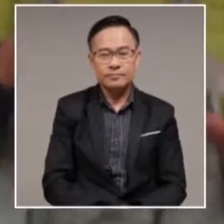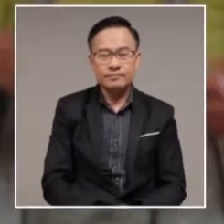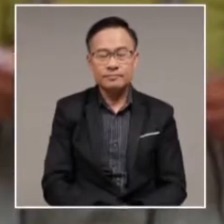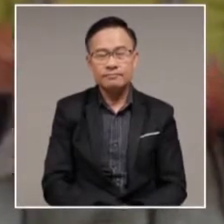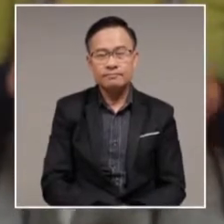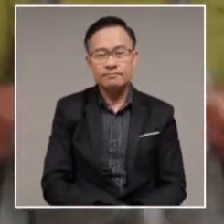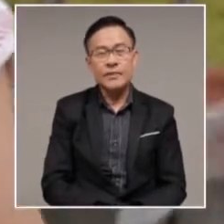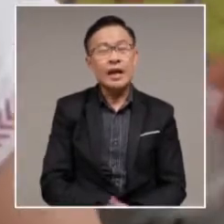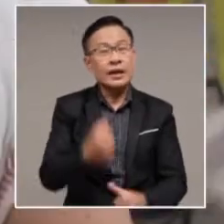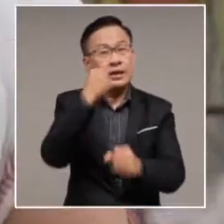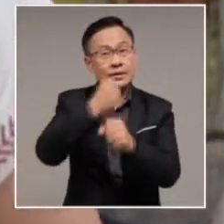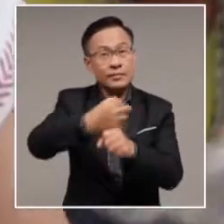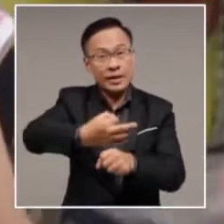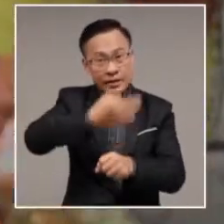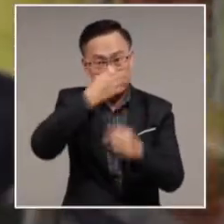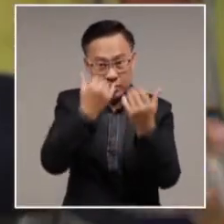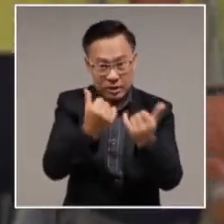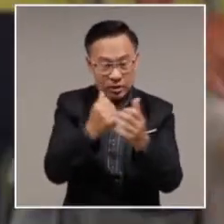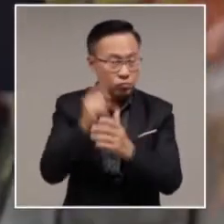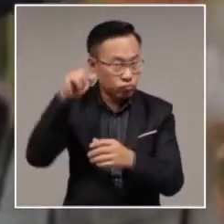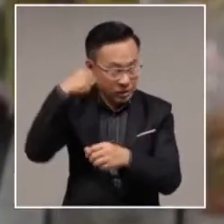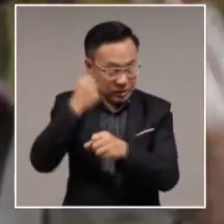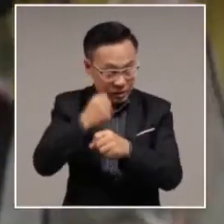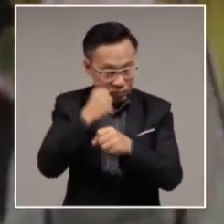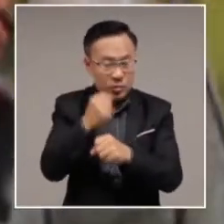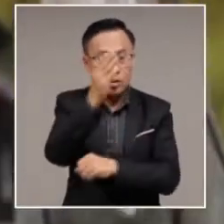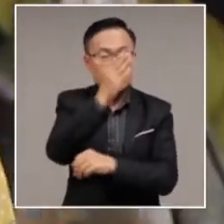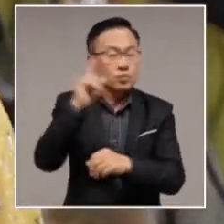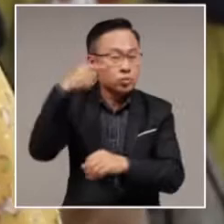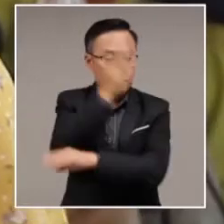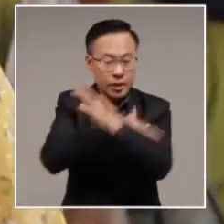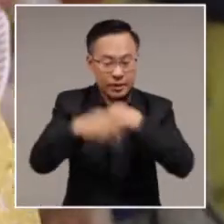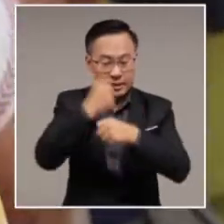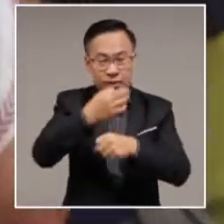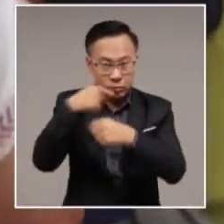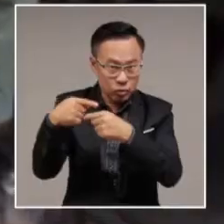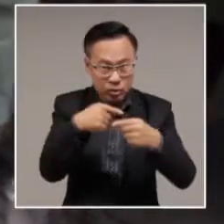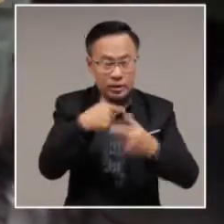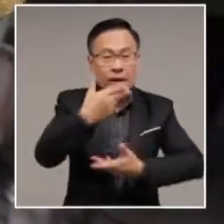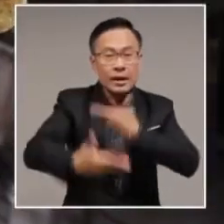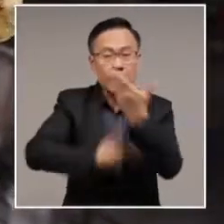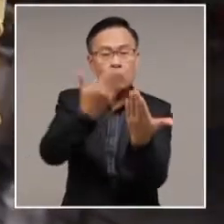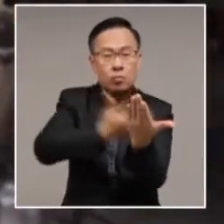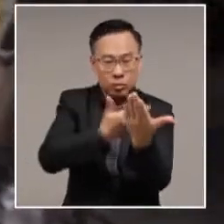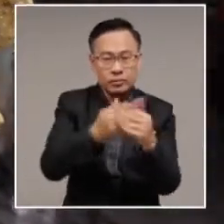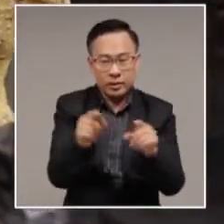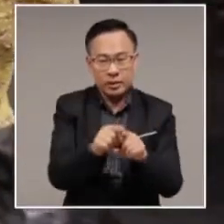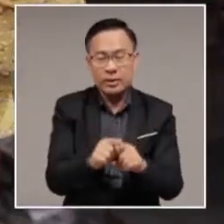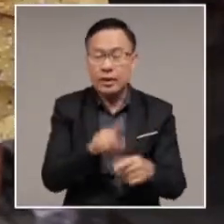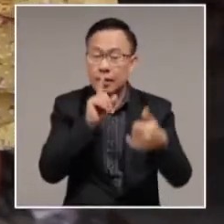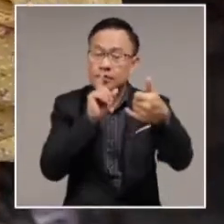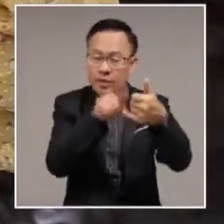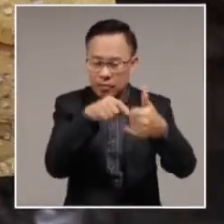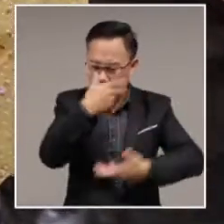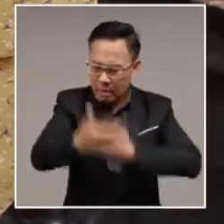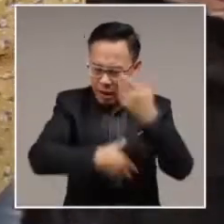ผู้ชมคะแล้วก็อีกหนึ่งอาชีพที่ทุกวันนี้ค่ะพี่นุ้ยนั้นทำอยู่ก็คือการขายสลากกินแบ่งรัฐบาลนะคะพี่นุ้ยเองเราขายที่ตล